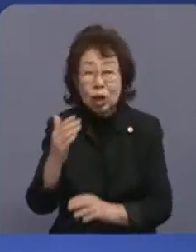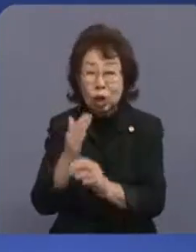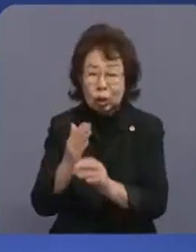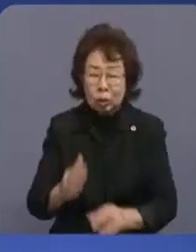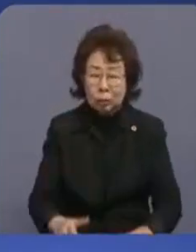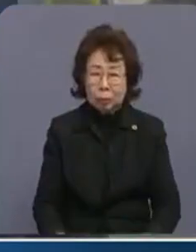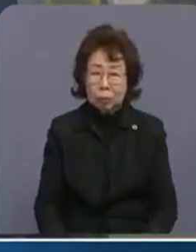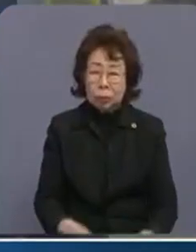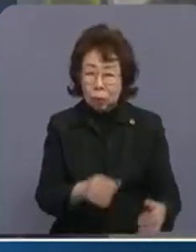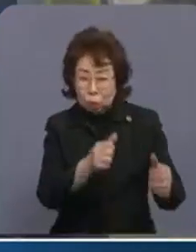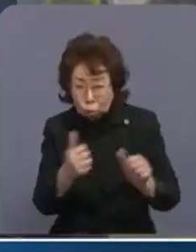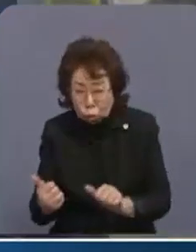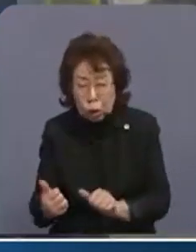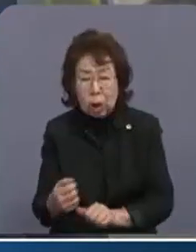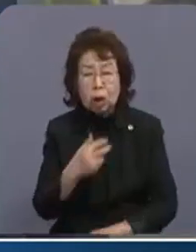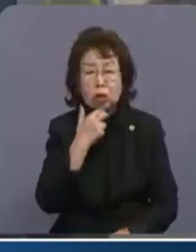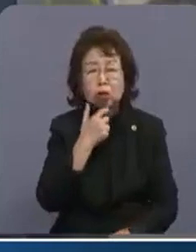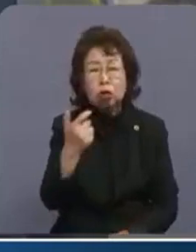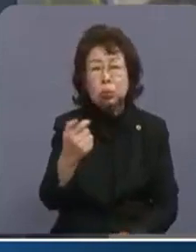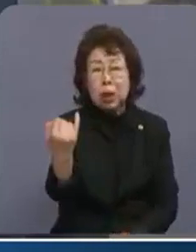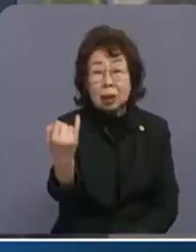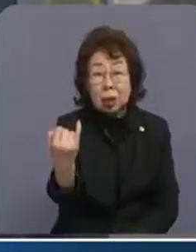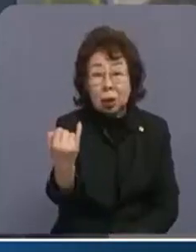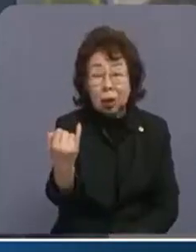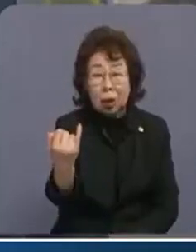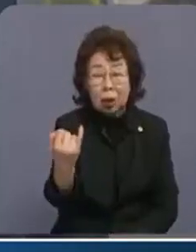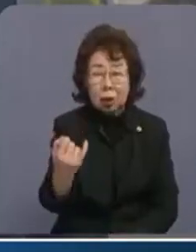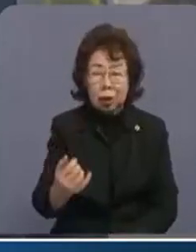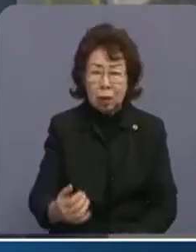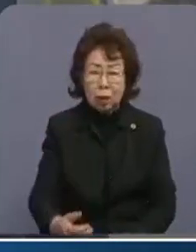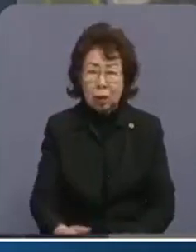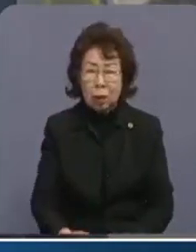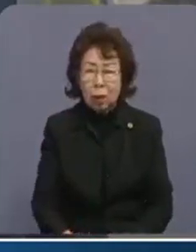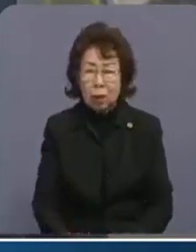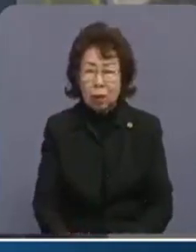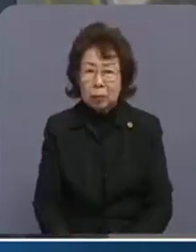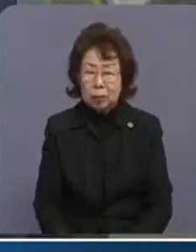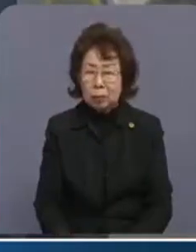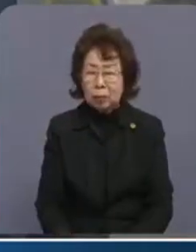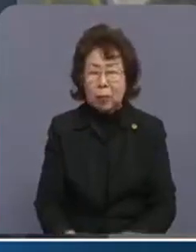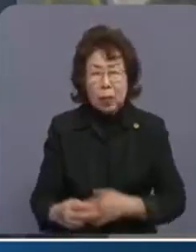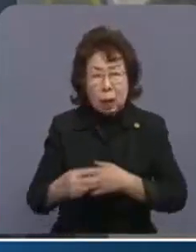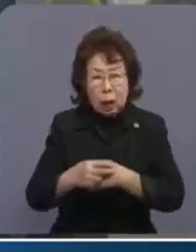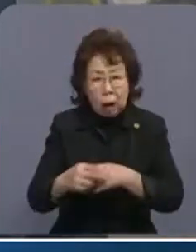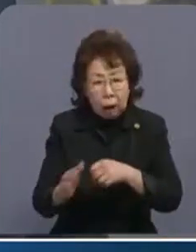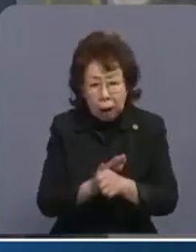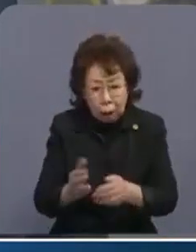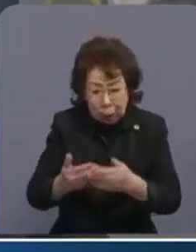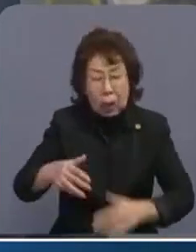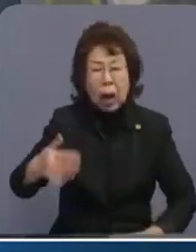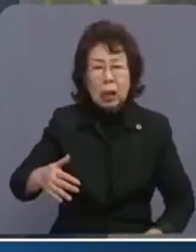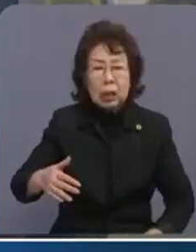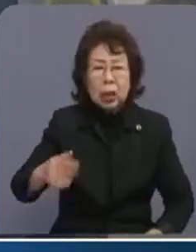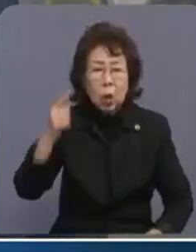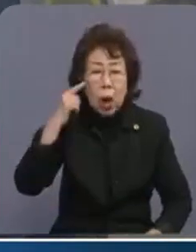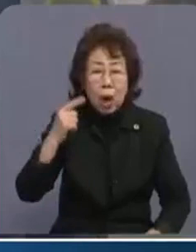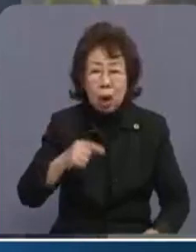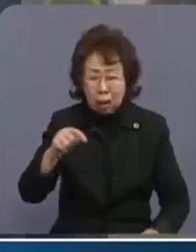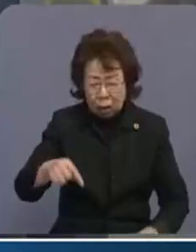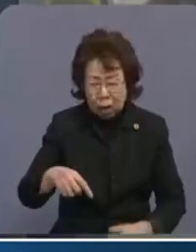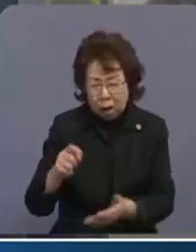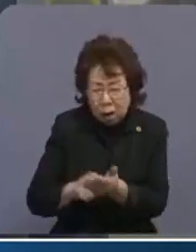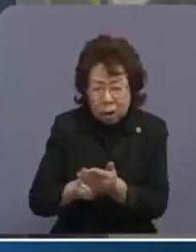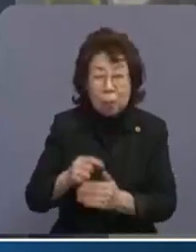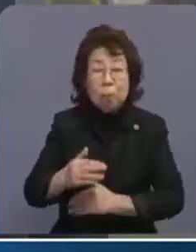자이 숨진이 60대 여성이이 진료를 제택 받지 못했던 건 그 당시에 그